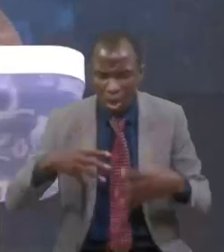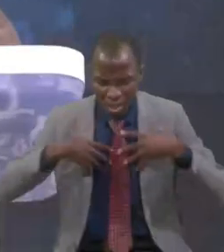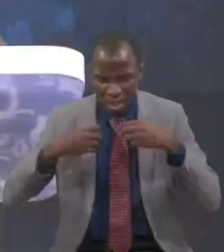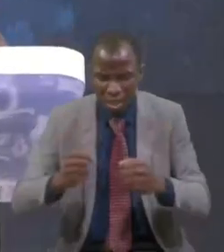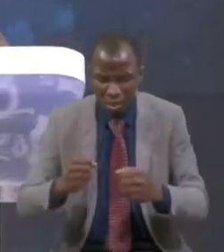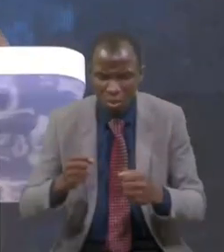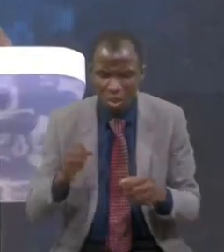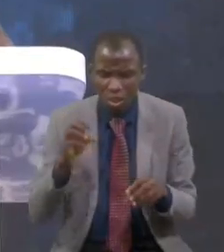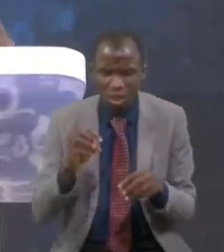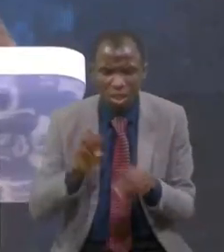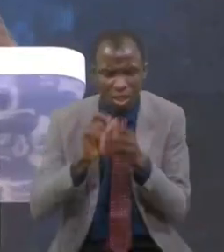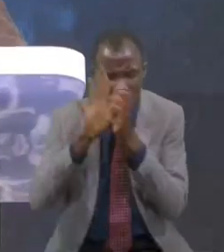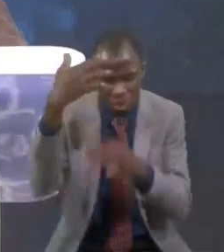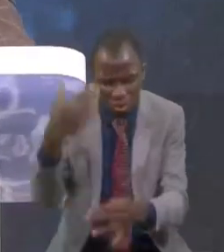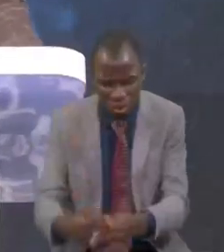êtes